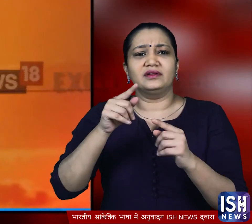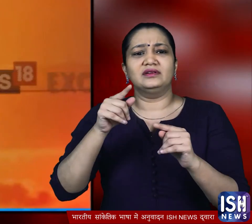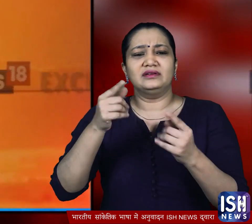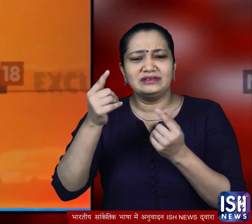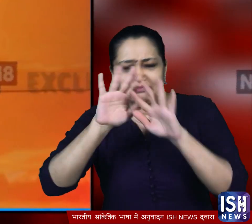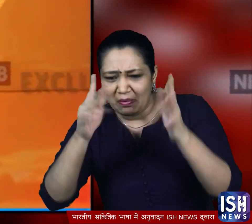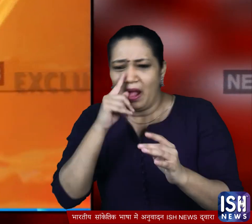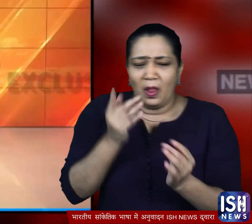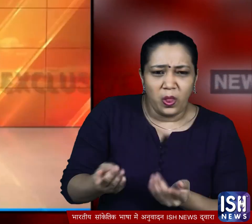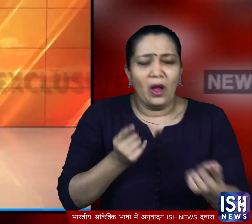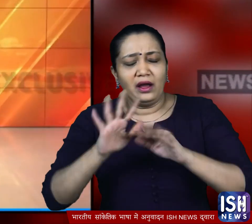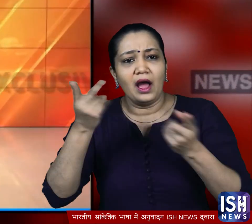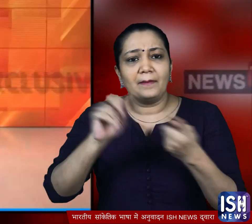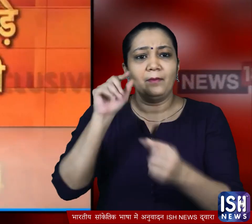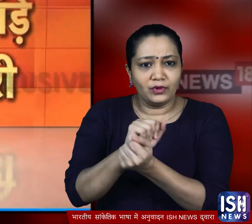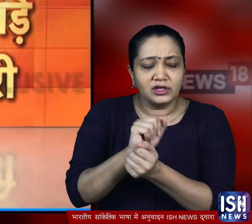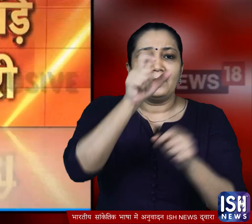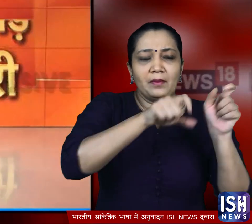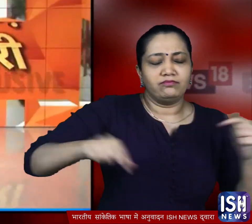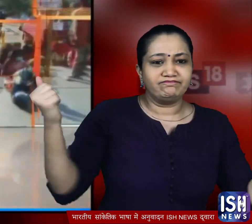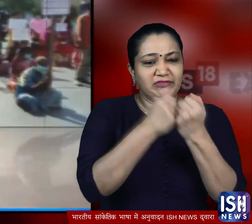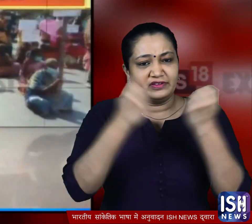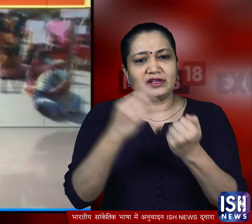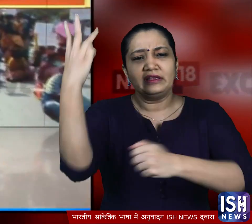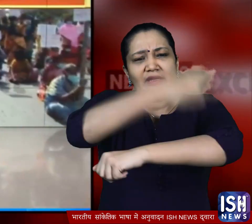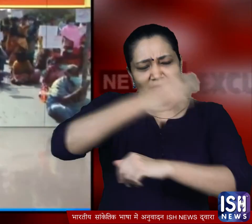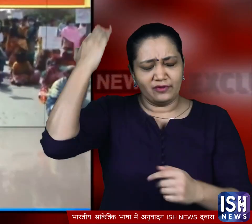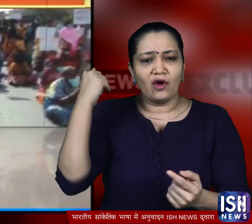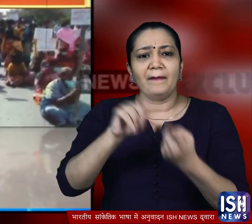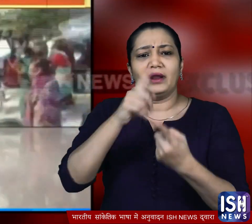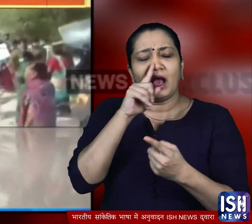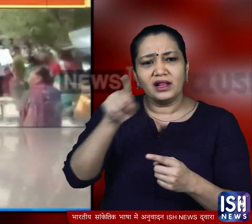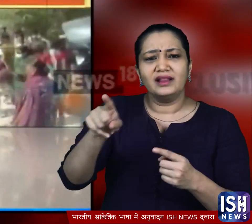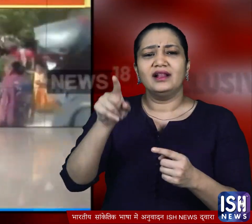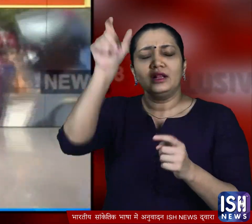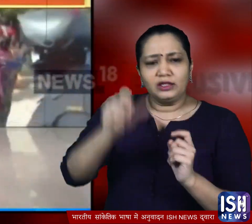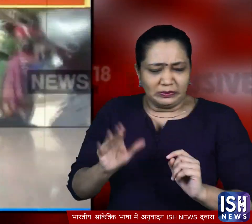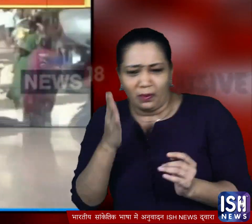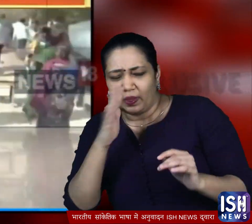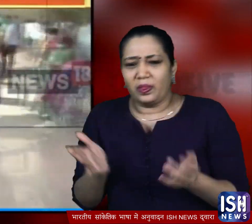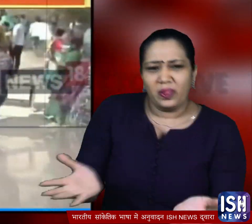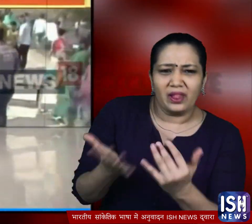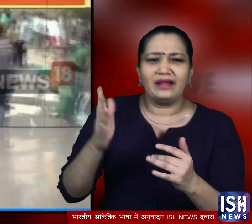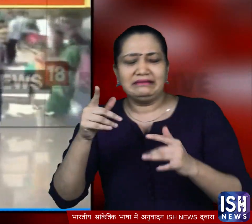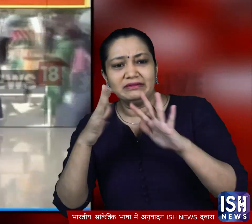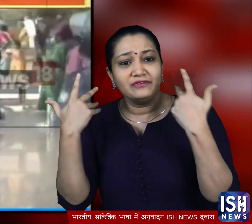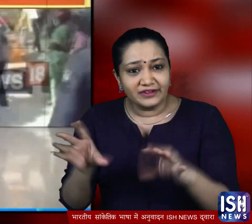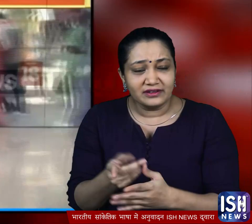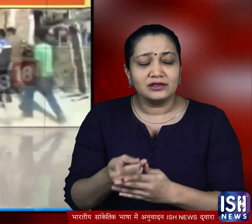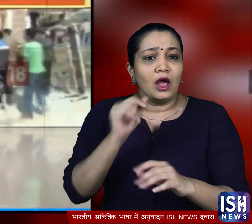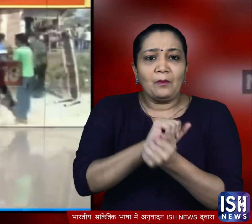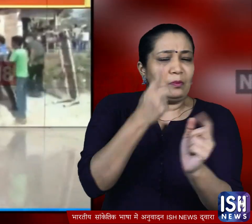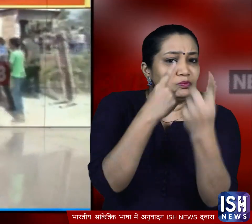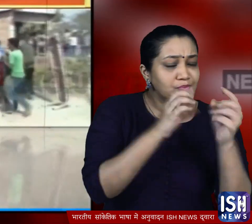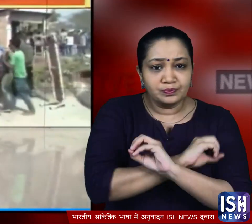कर रही भीड़ और पुलिस के बीच हिंसक झड़प हो गई। बताया गया कि 3 दिन पहले वहां कुछ लोगों ने एक महिला के साथ छेड़खानी की थी, लेकिन पुलिस के कार्रवाई